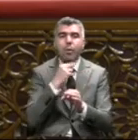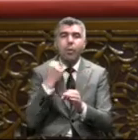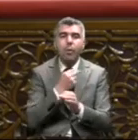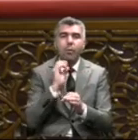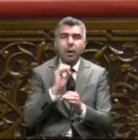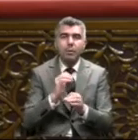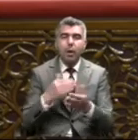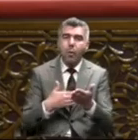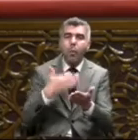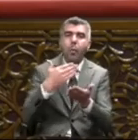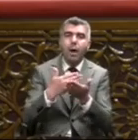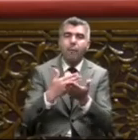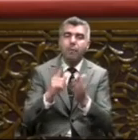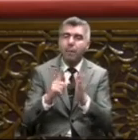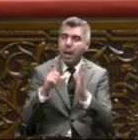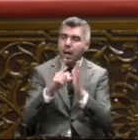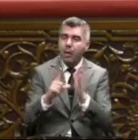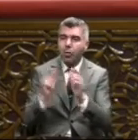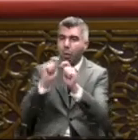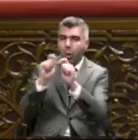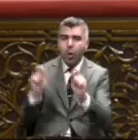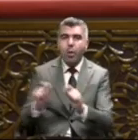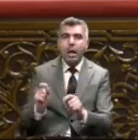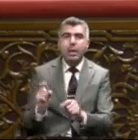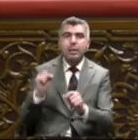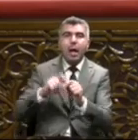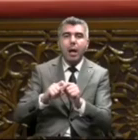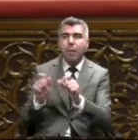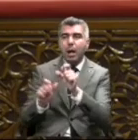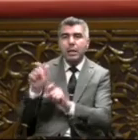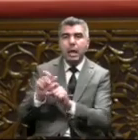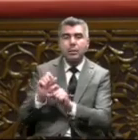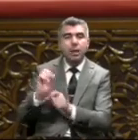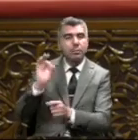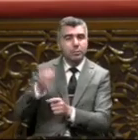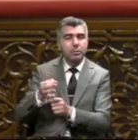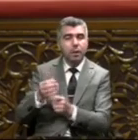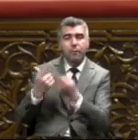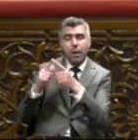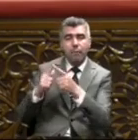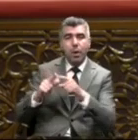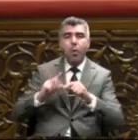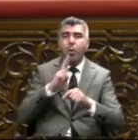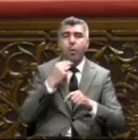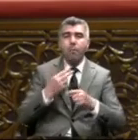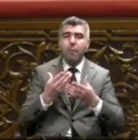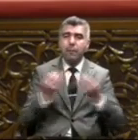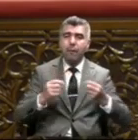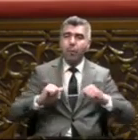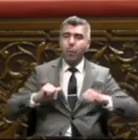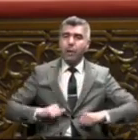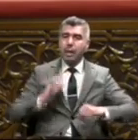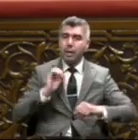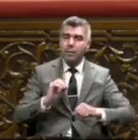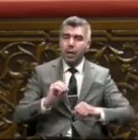لوقف المسد بالحقوق والحريات النقابيه التي تعاني منها الشغيله في العديد من القطاعات الحكوميه والمؤسسات